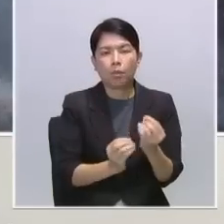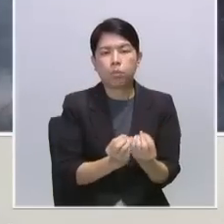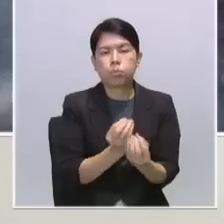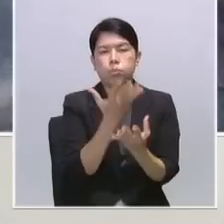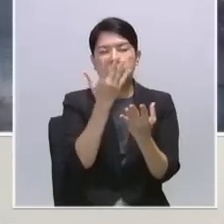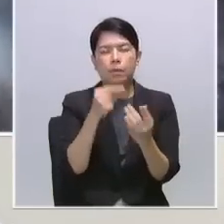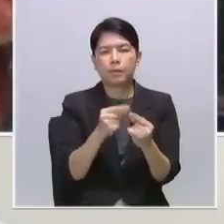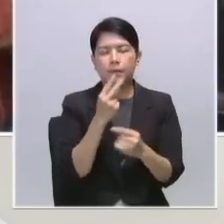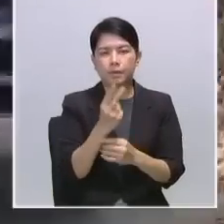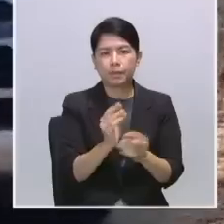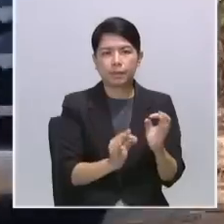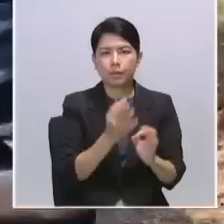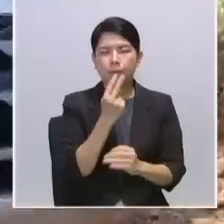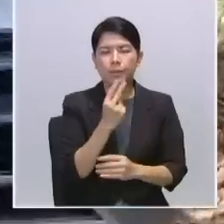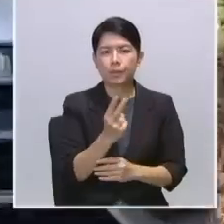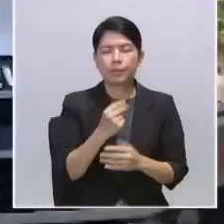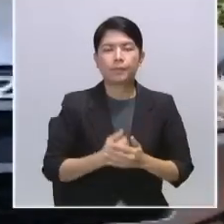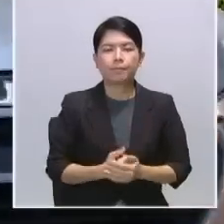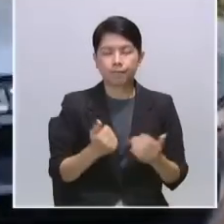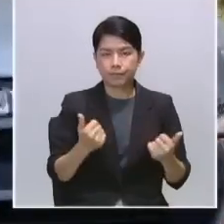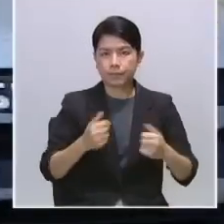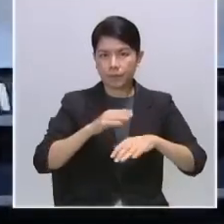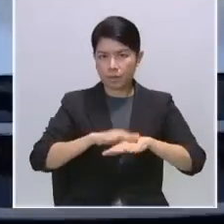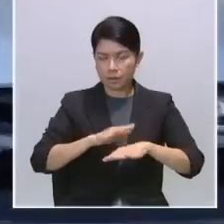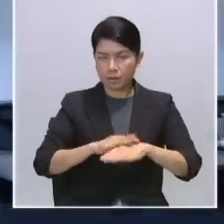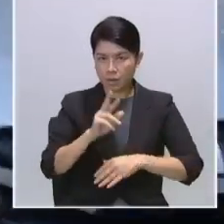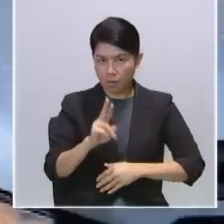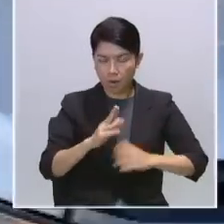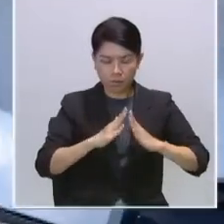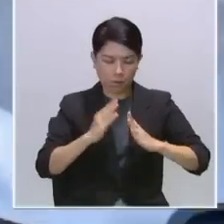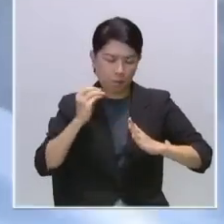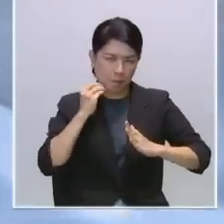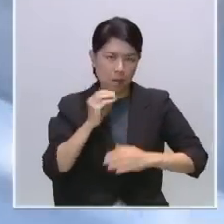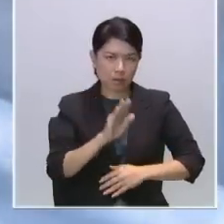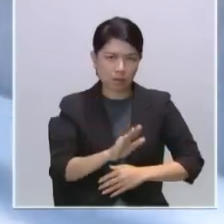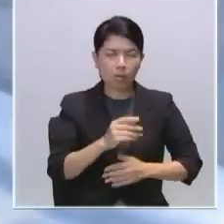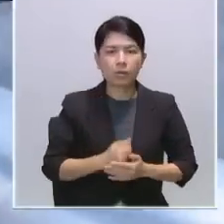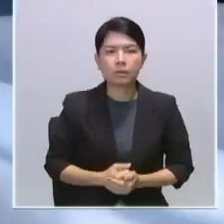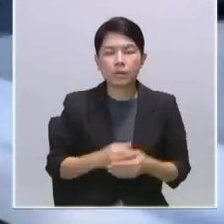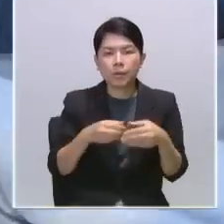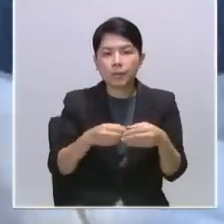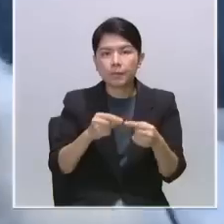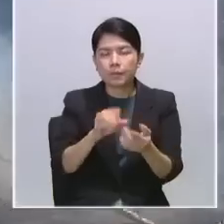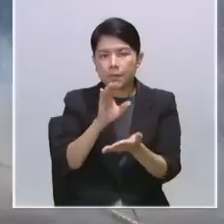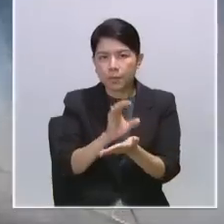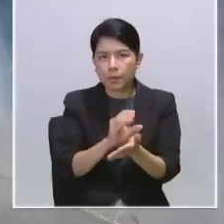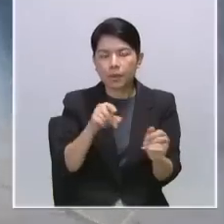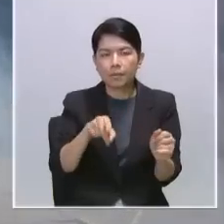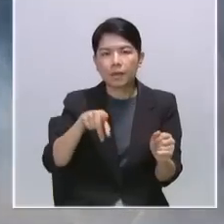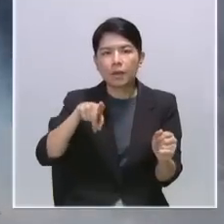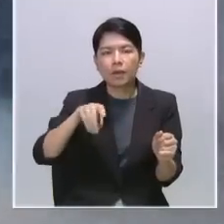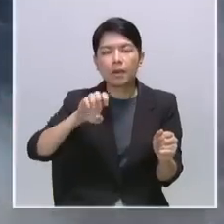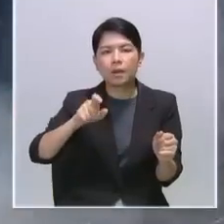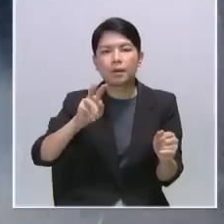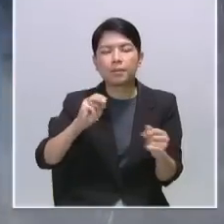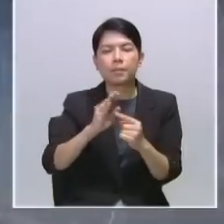าชนค่ะช่วงนี้ก็ต้องเฝ้าระวังดูแลบ้านกันให้ดีนะคะด้านตำรวจภูธรพิมายจังหวัดนครราชสีม